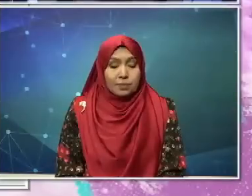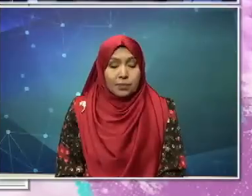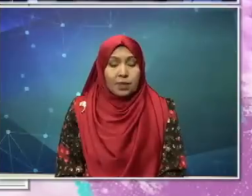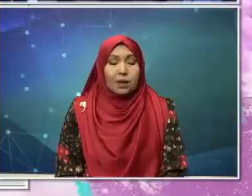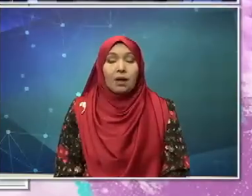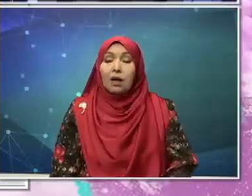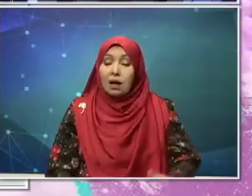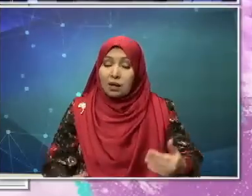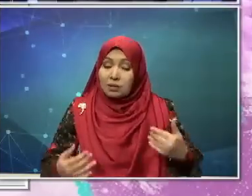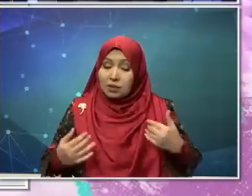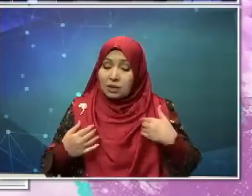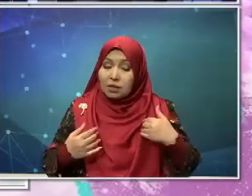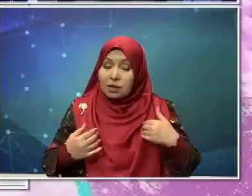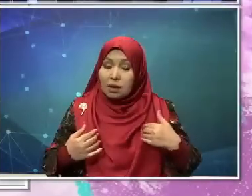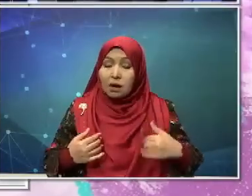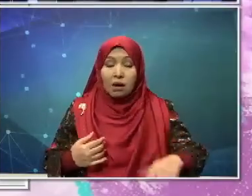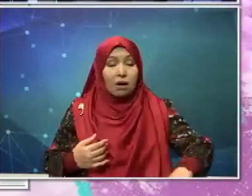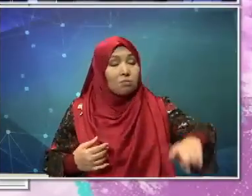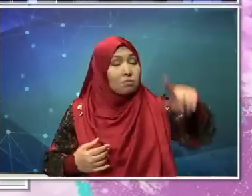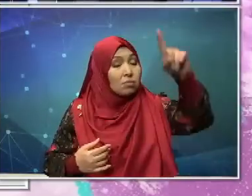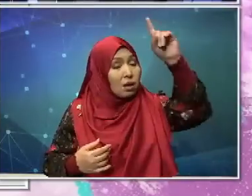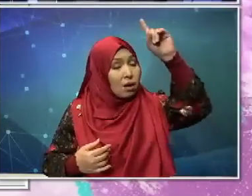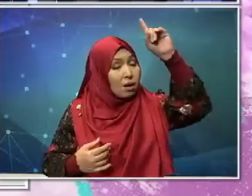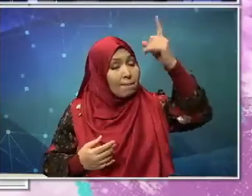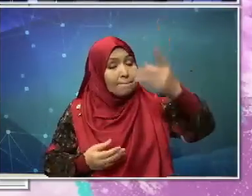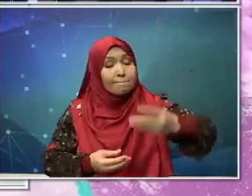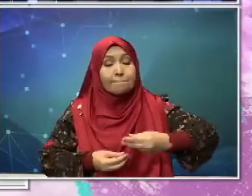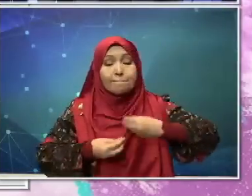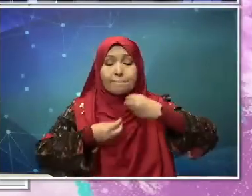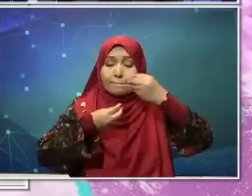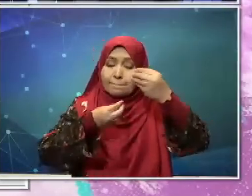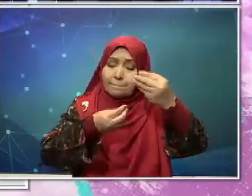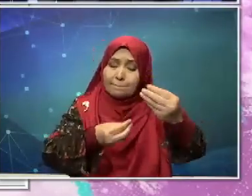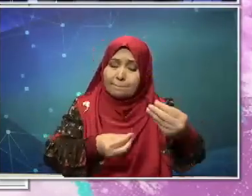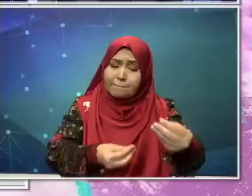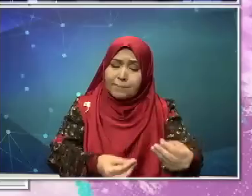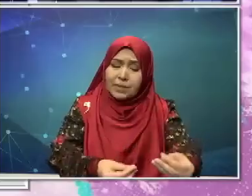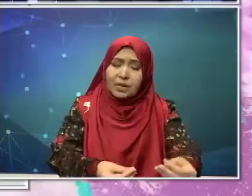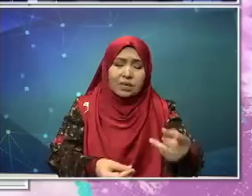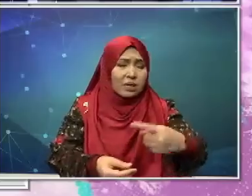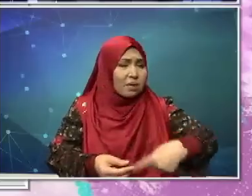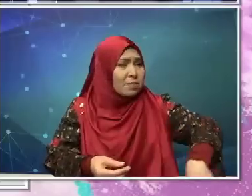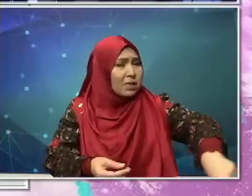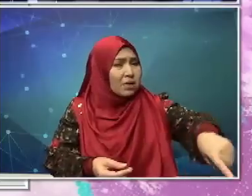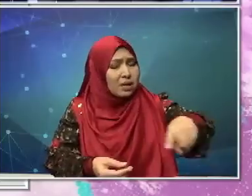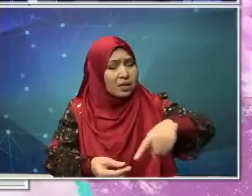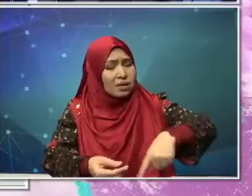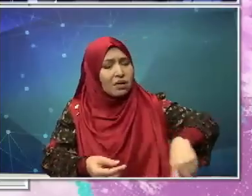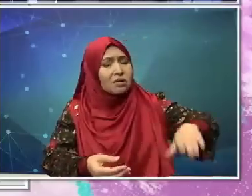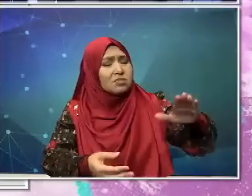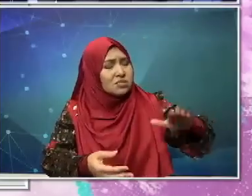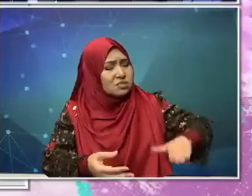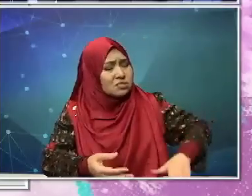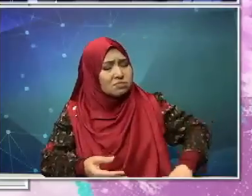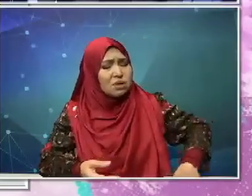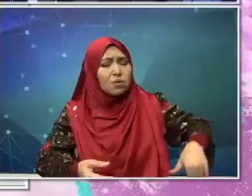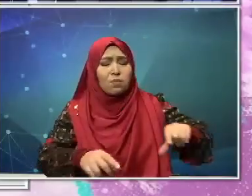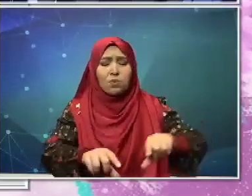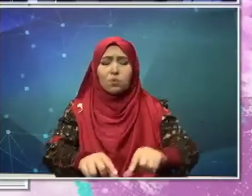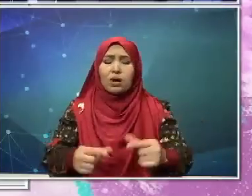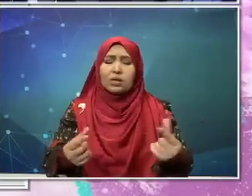Hai MF shaina ungkit Abang bingung